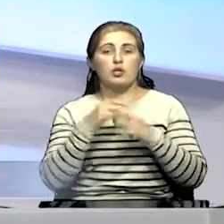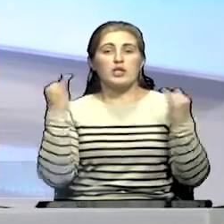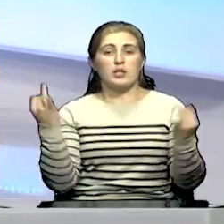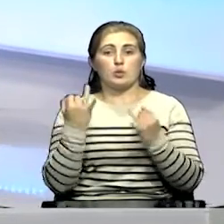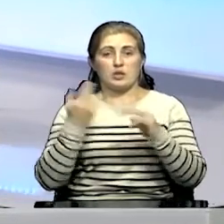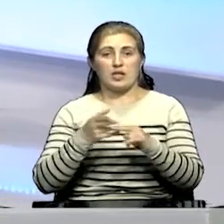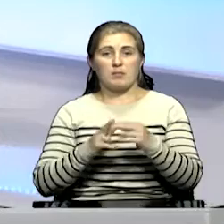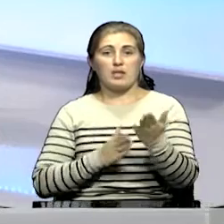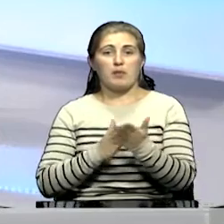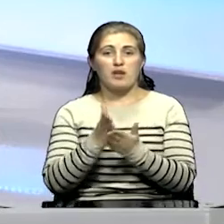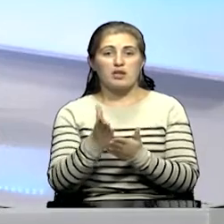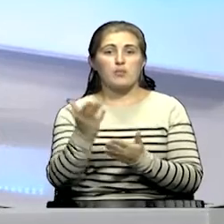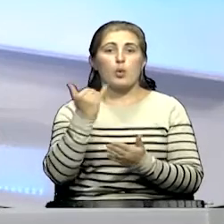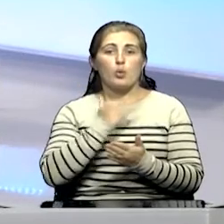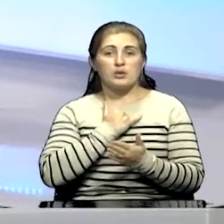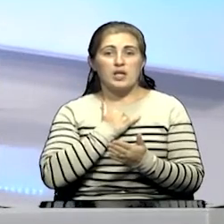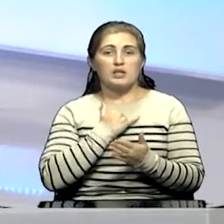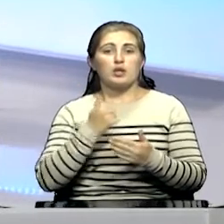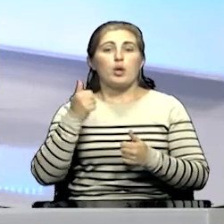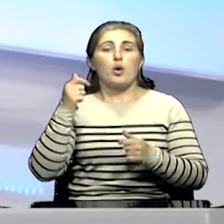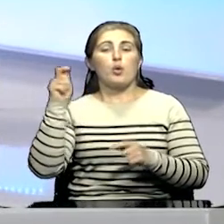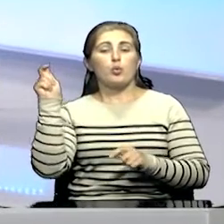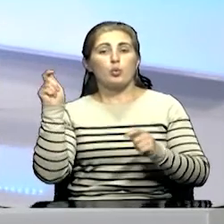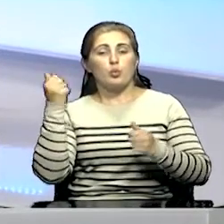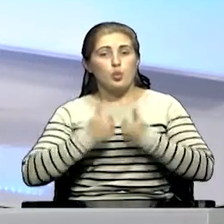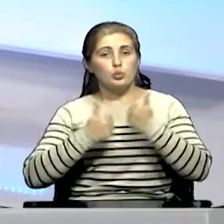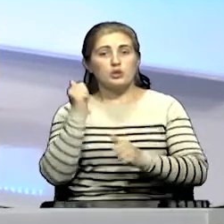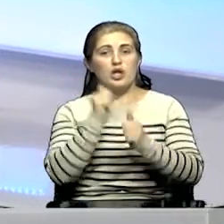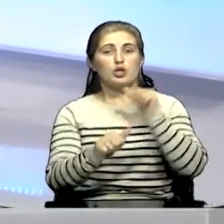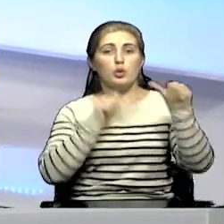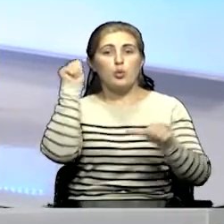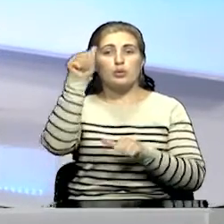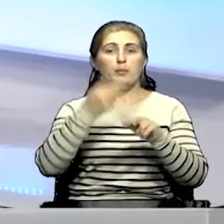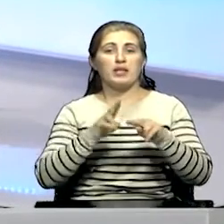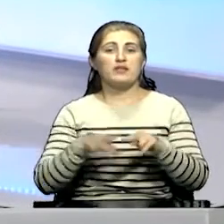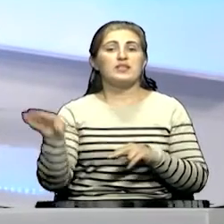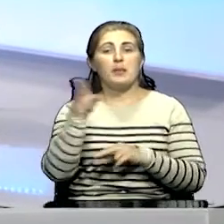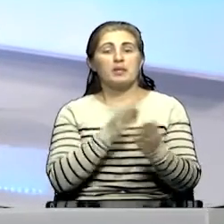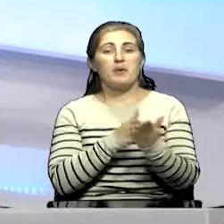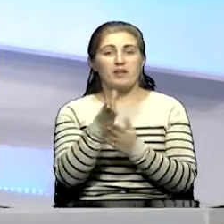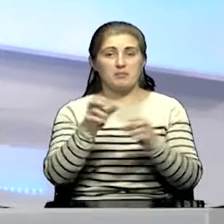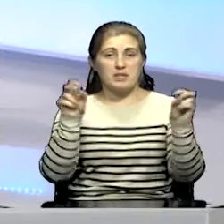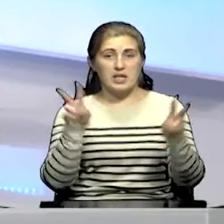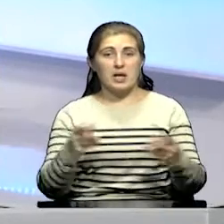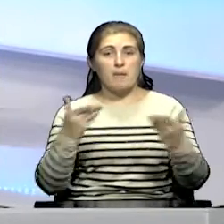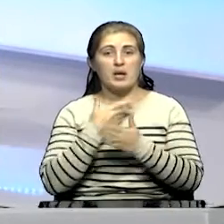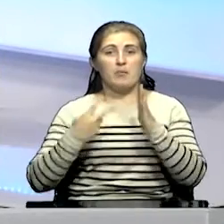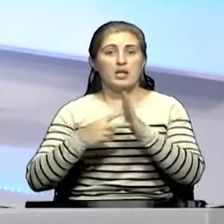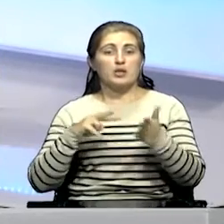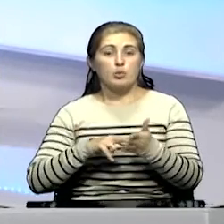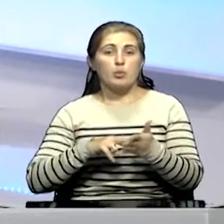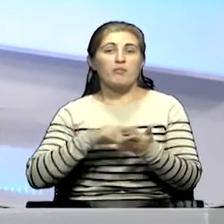направлениями у нас естественно конкурс каждый год этим всем направлениям и специальностям мы планируем дальнейшем